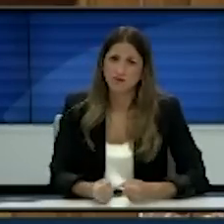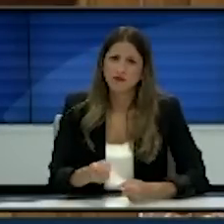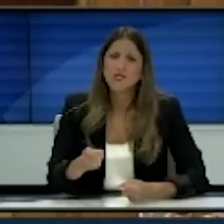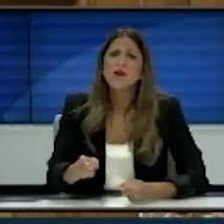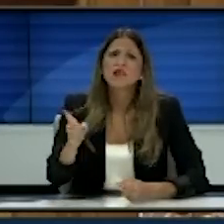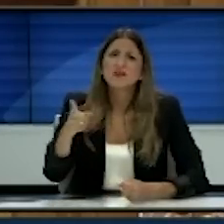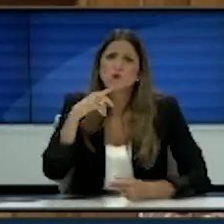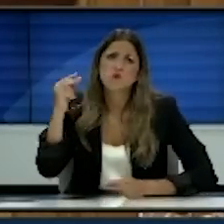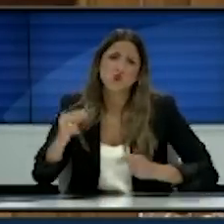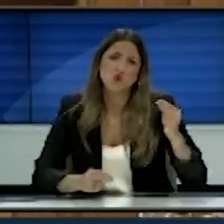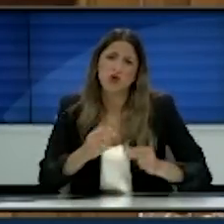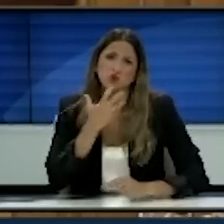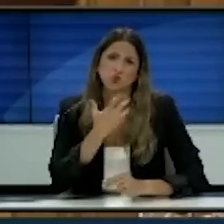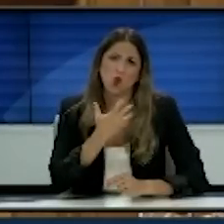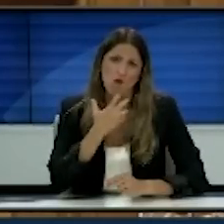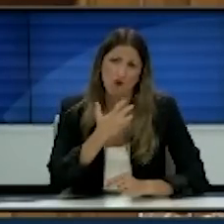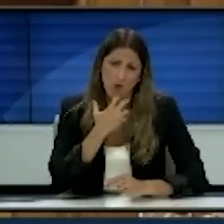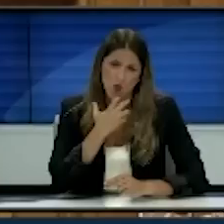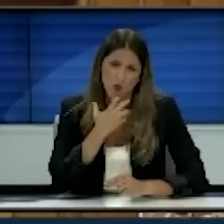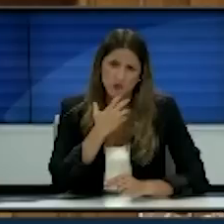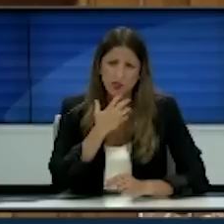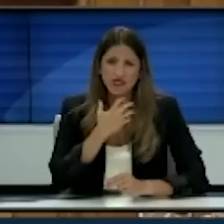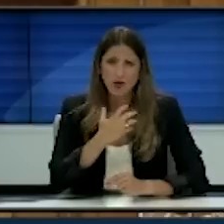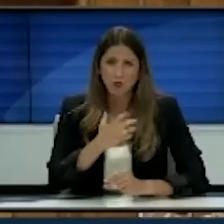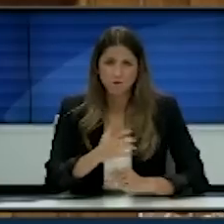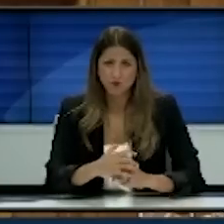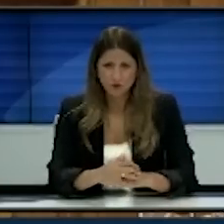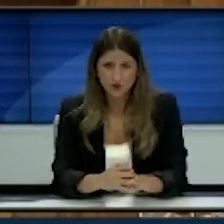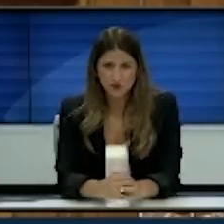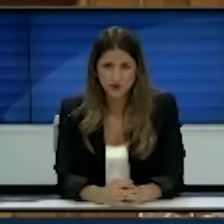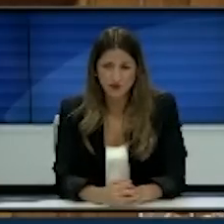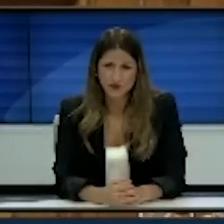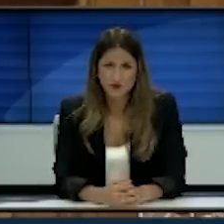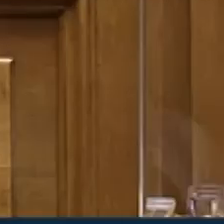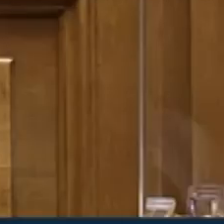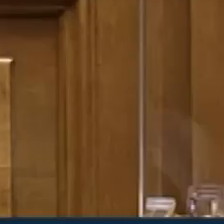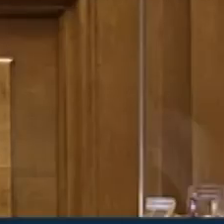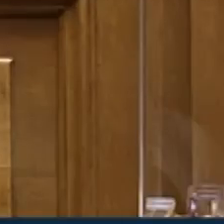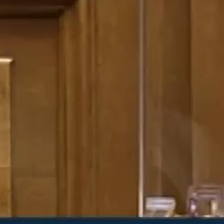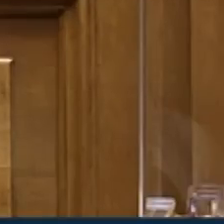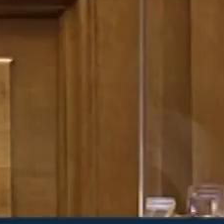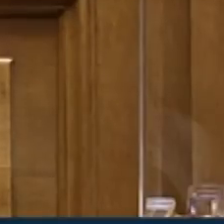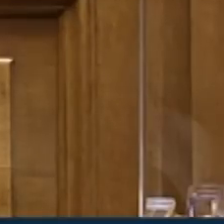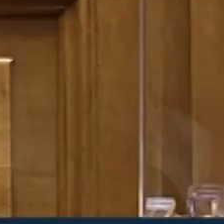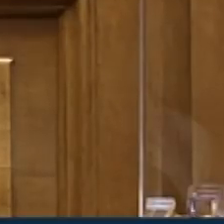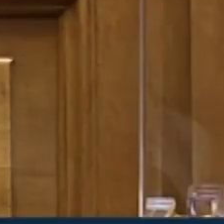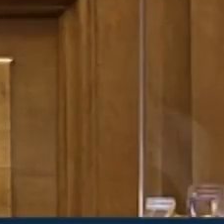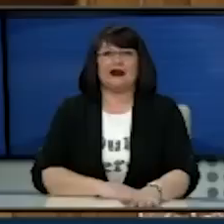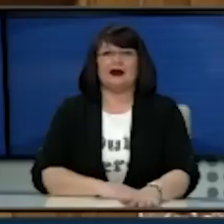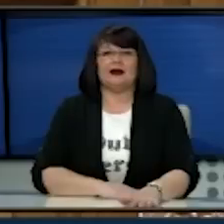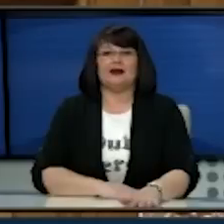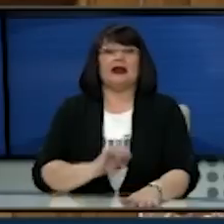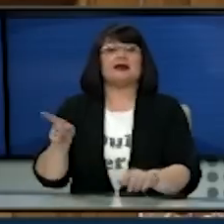στο απροχώρητο. Έχετε καταλάβει ότι αυτή τη στιγμή όποιος δεν έχει μπάρμπα στην κορώνη ή